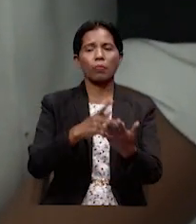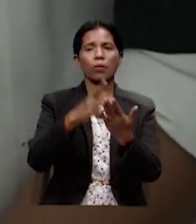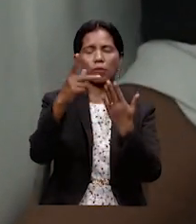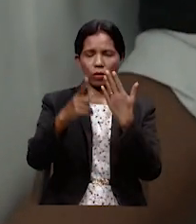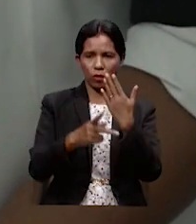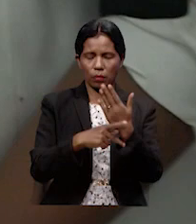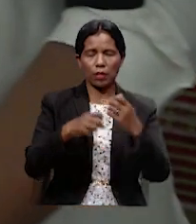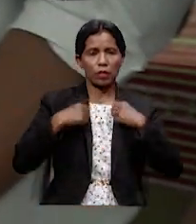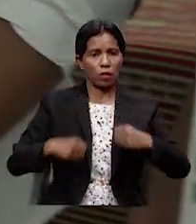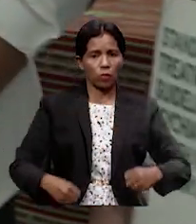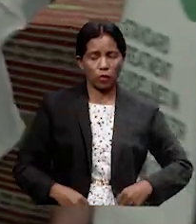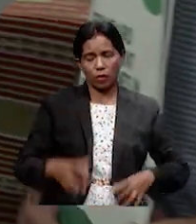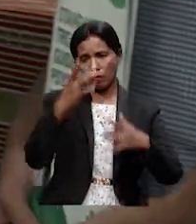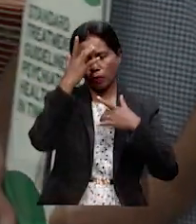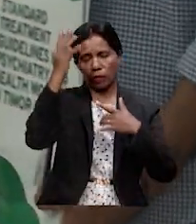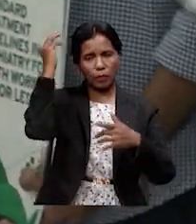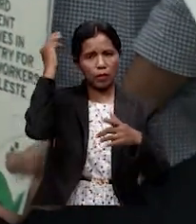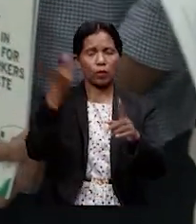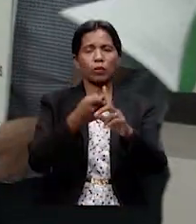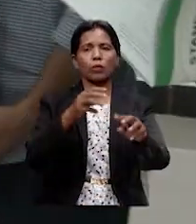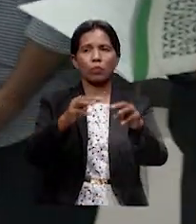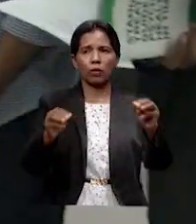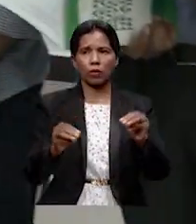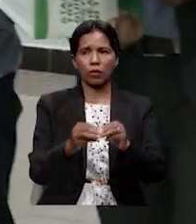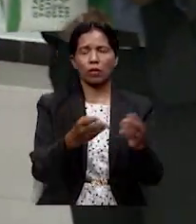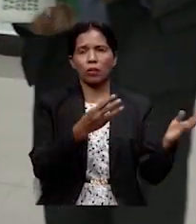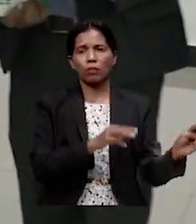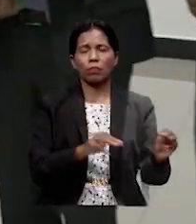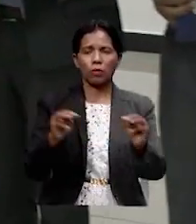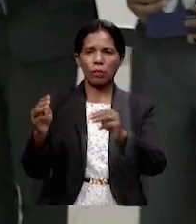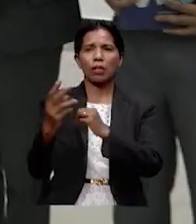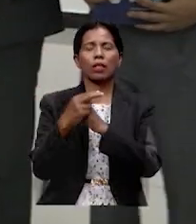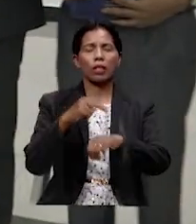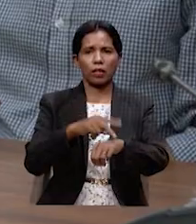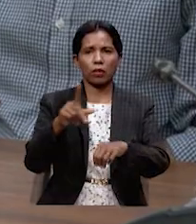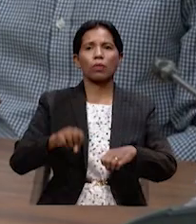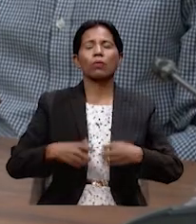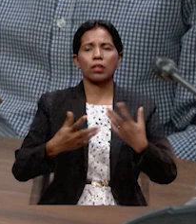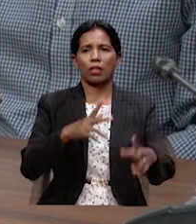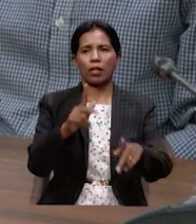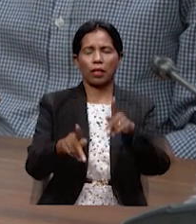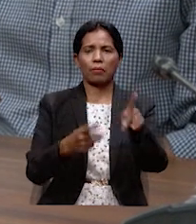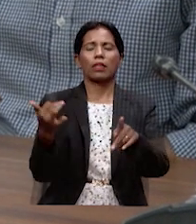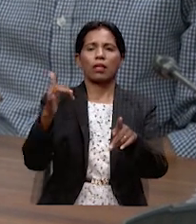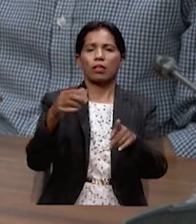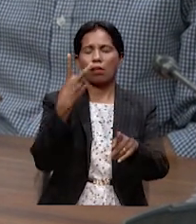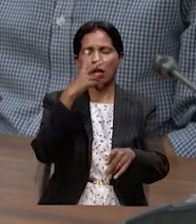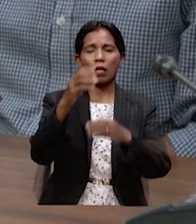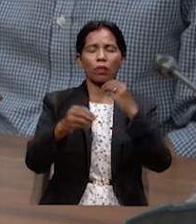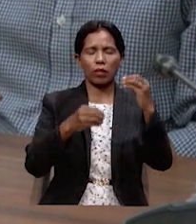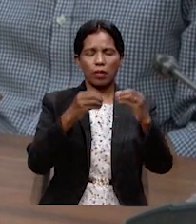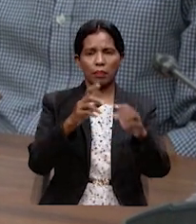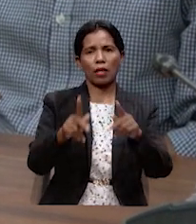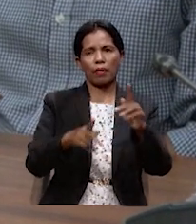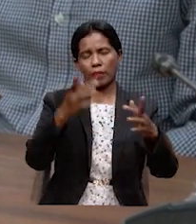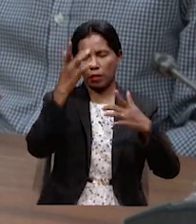ba saúde mental husi município ho di halo transferência ba nacional no ensa pessoal saúde sira halo guia tratamento ba paciente